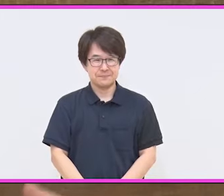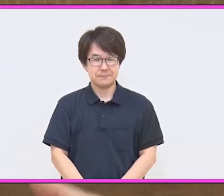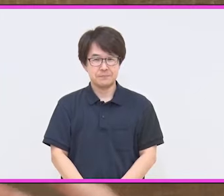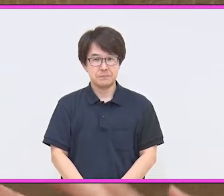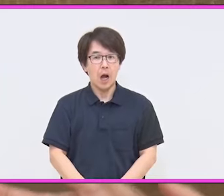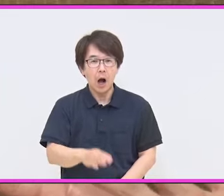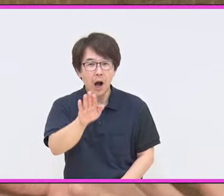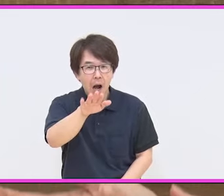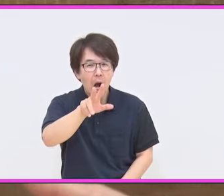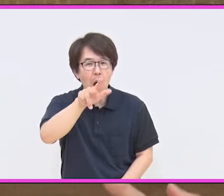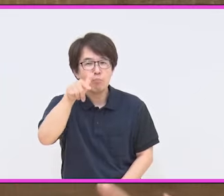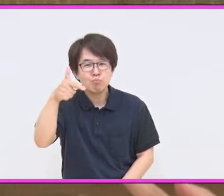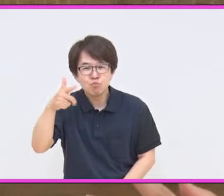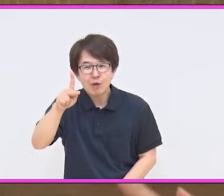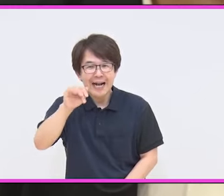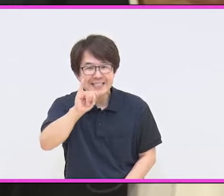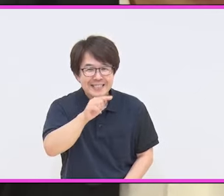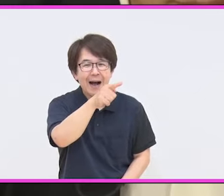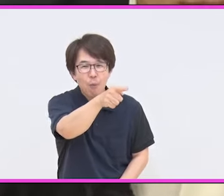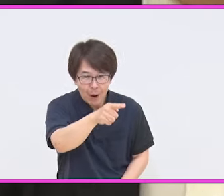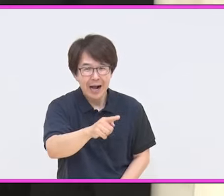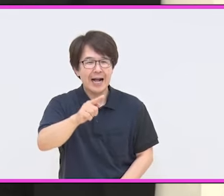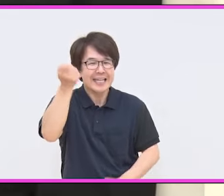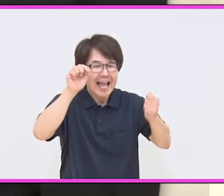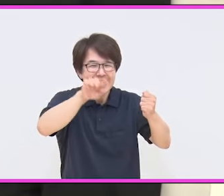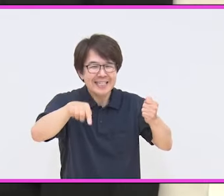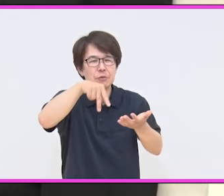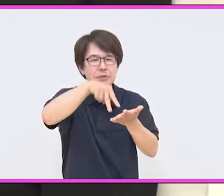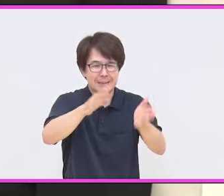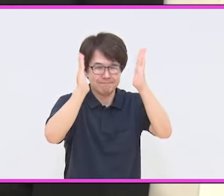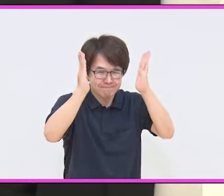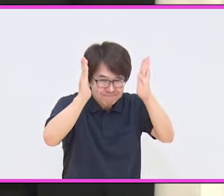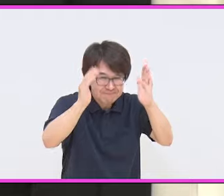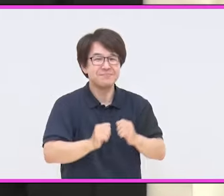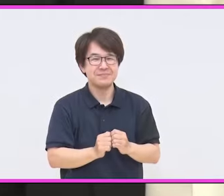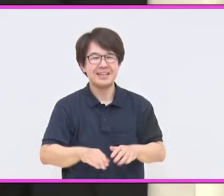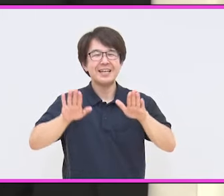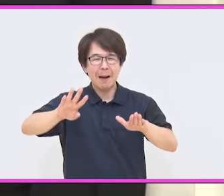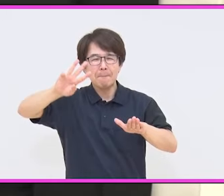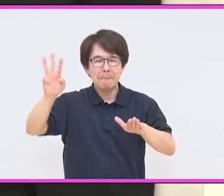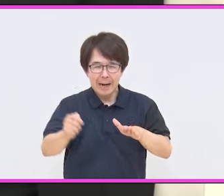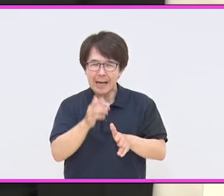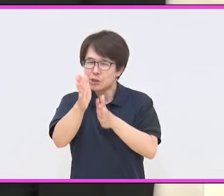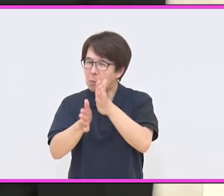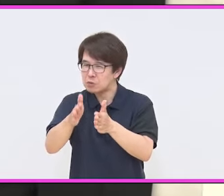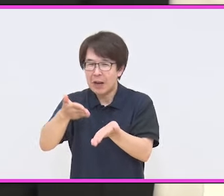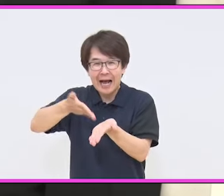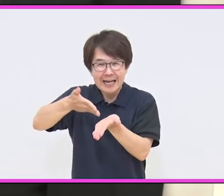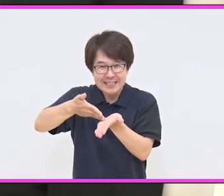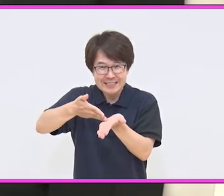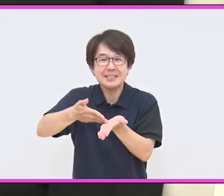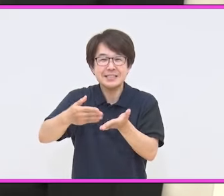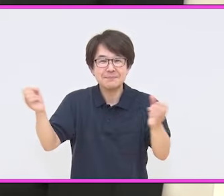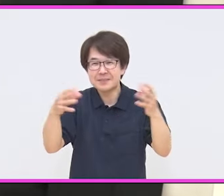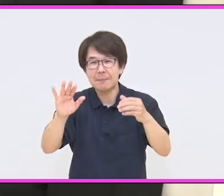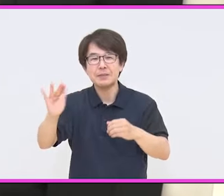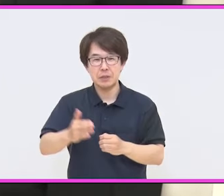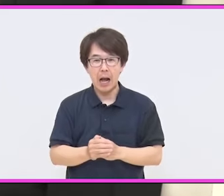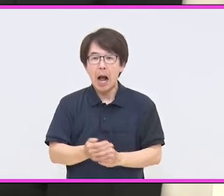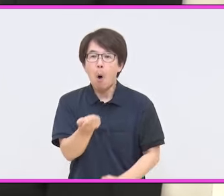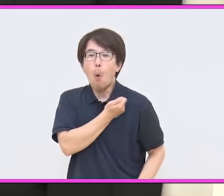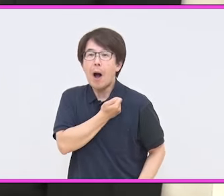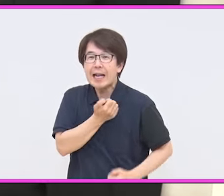は芸人としてちょっと走られてきて、はい、今日はあのスポーツパラスポーツの話をしてますけどお笑いとしてもなんかこう共通